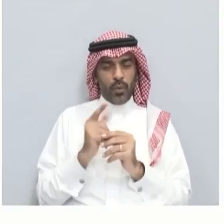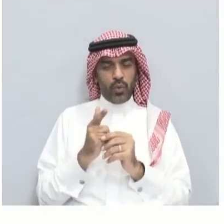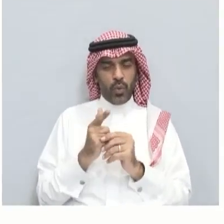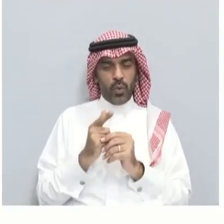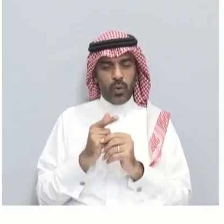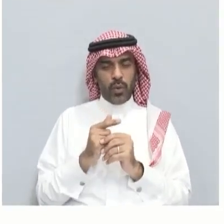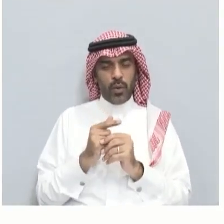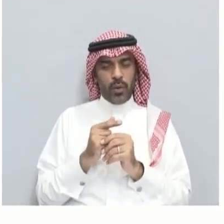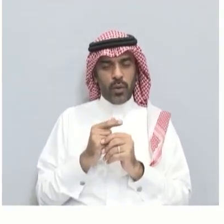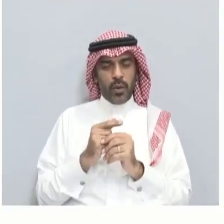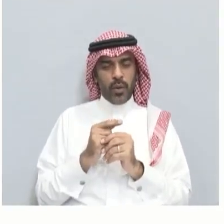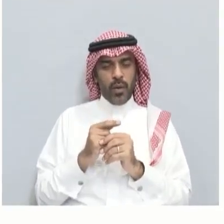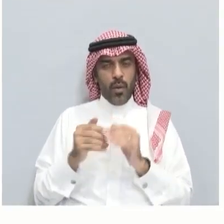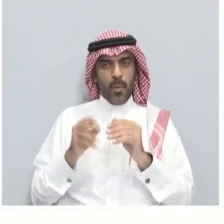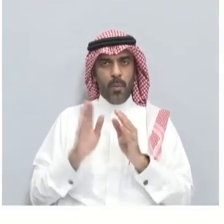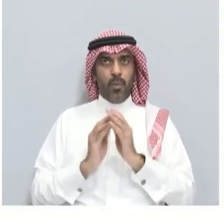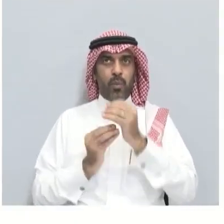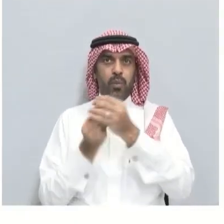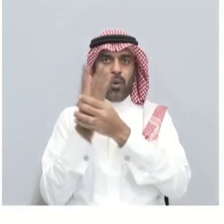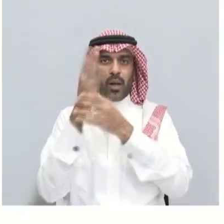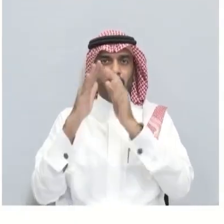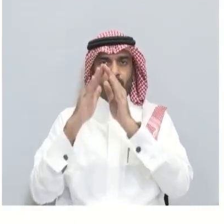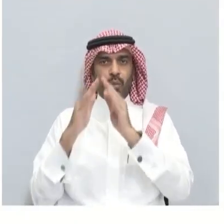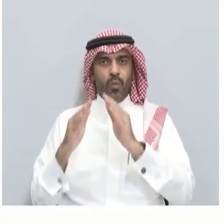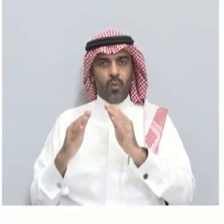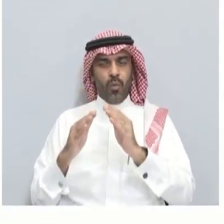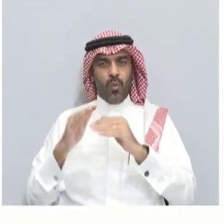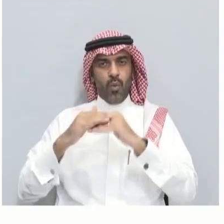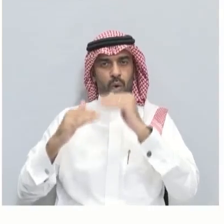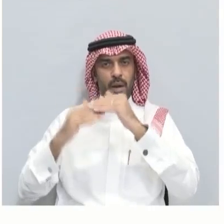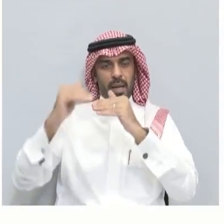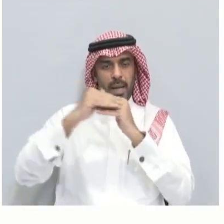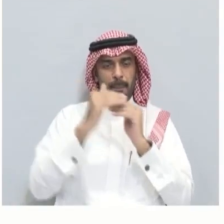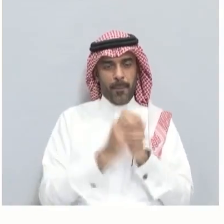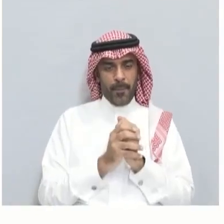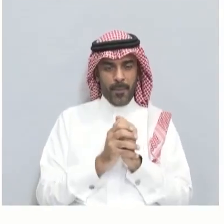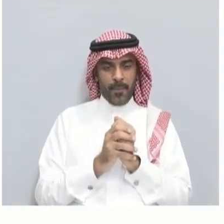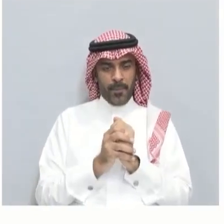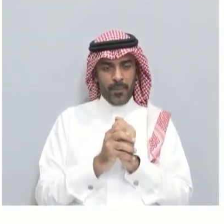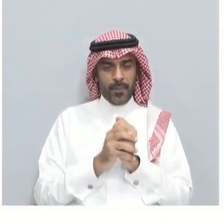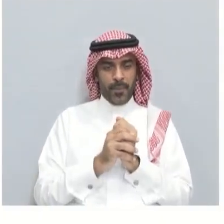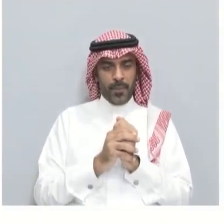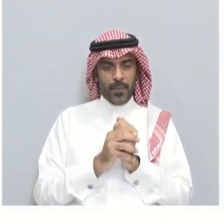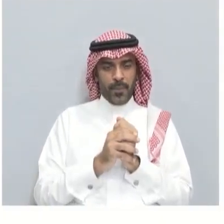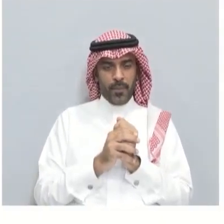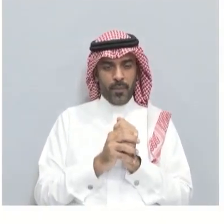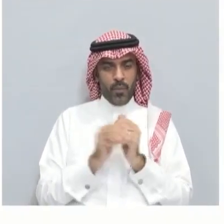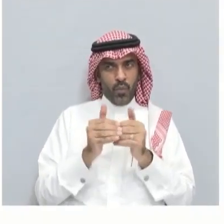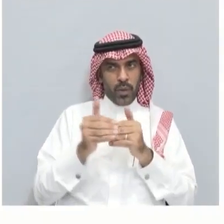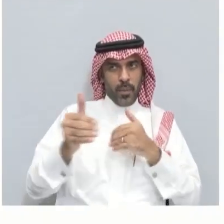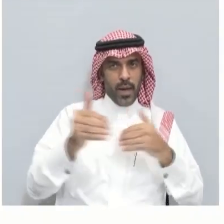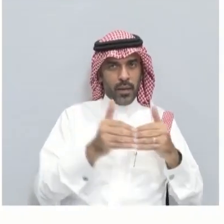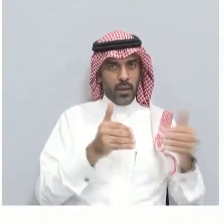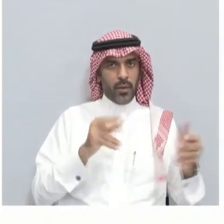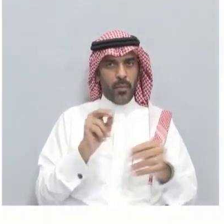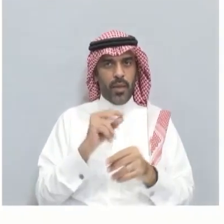احسنتم براكين مركبه اخذنا بال المتباعده قلنا براكين ايش براكين ايش اخذناها براكين